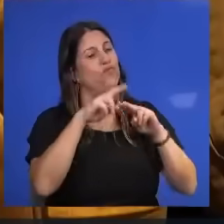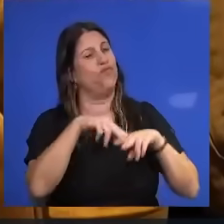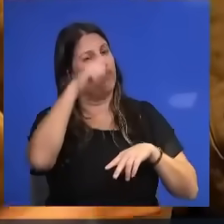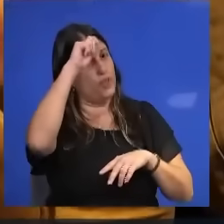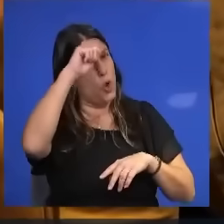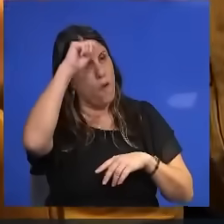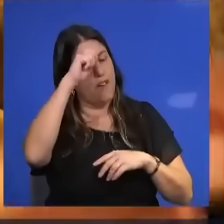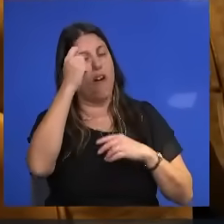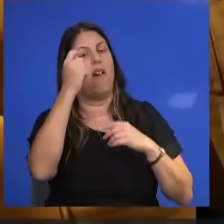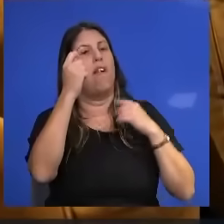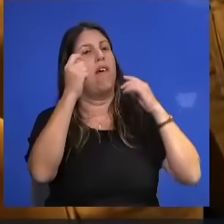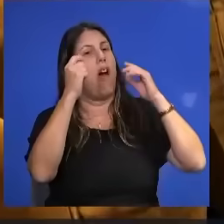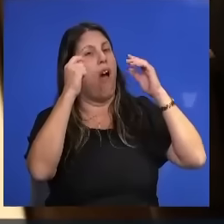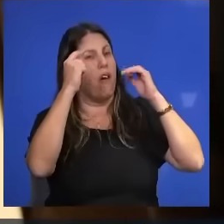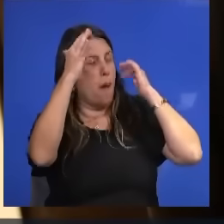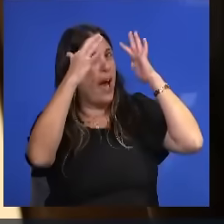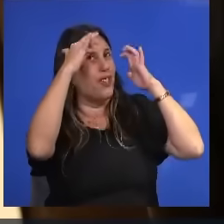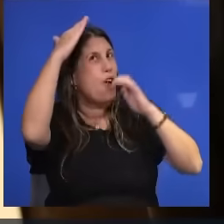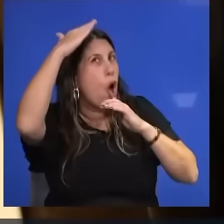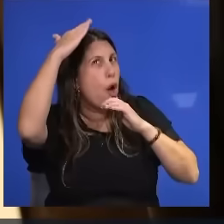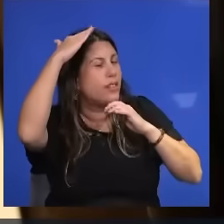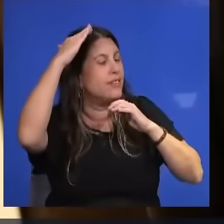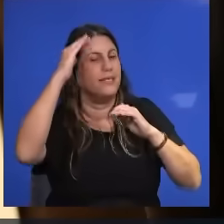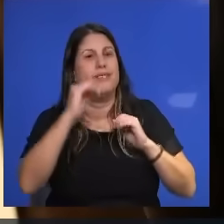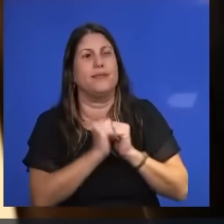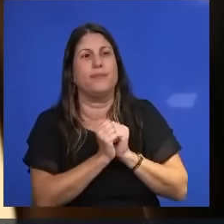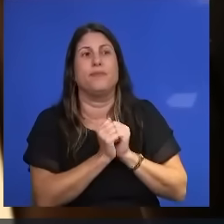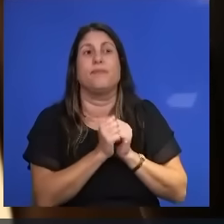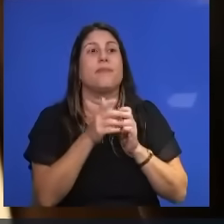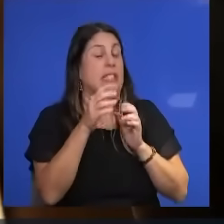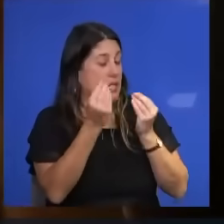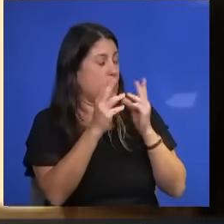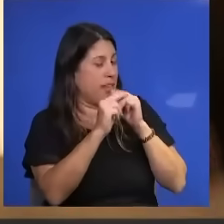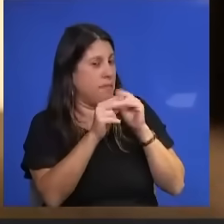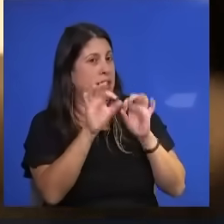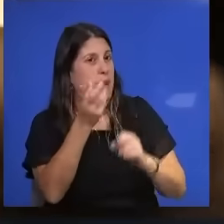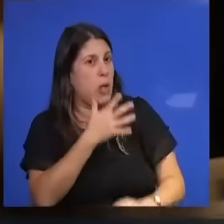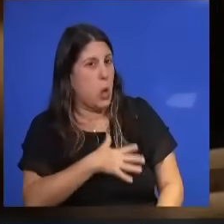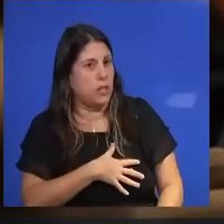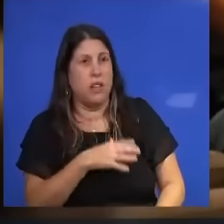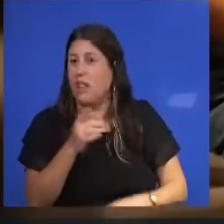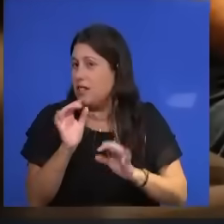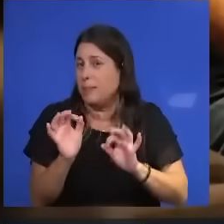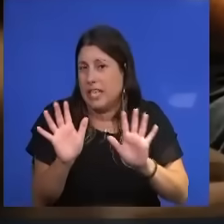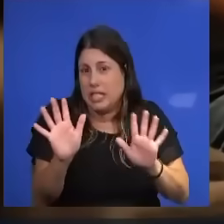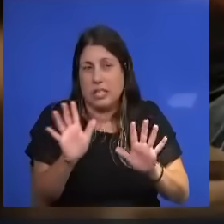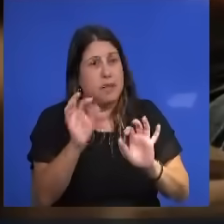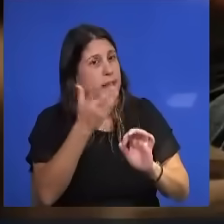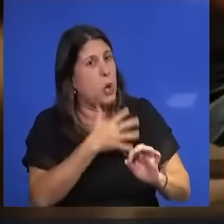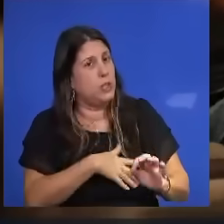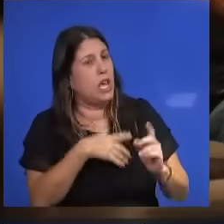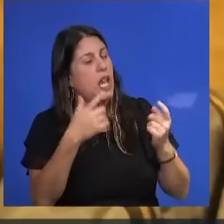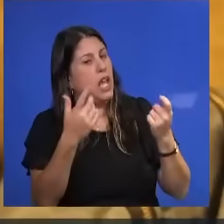הבלחו. תכף נדבר על זה. אם אתה רוצה... לא, זה בסדר. לשתף